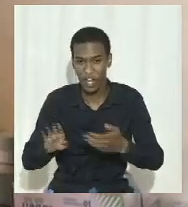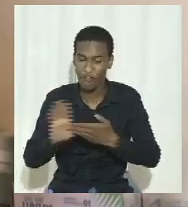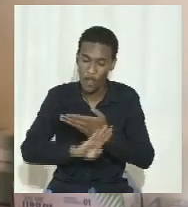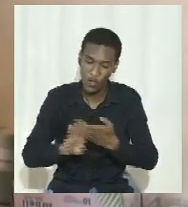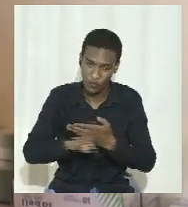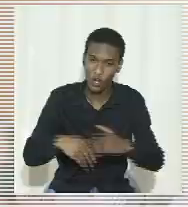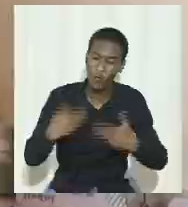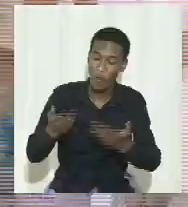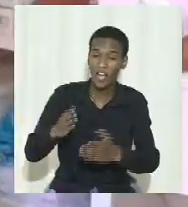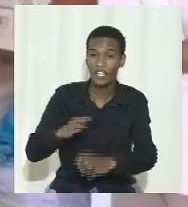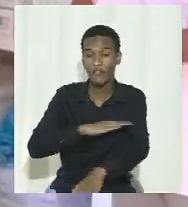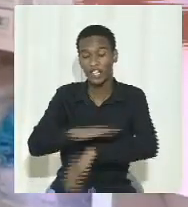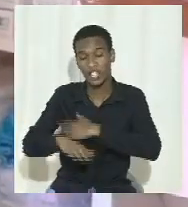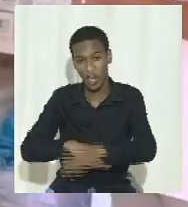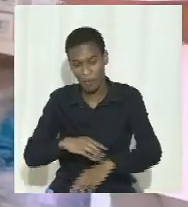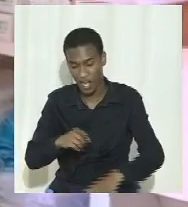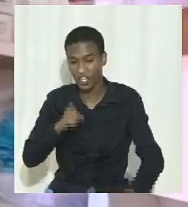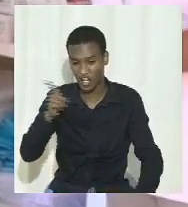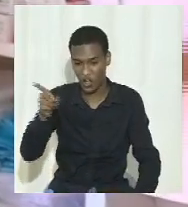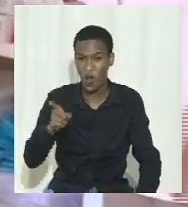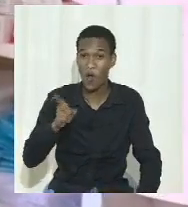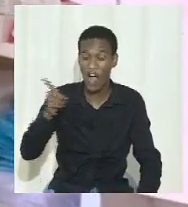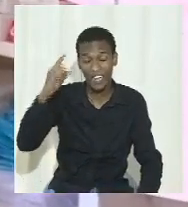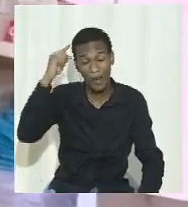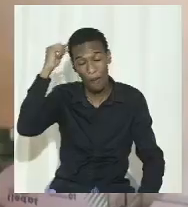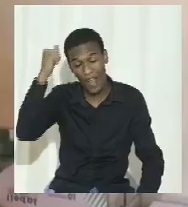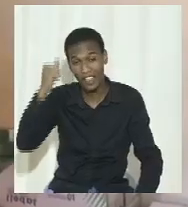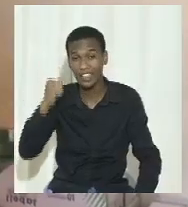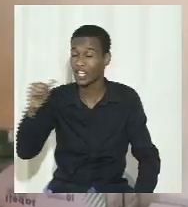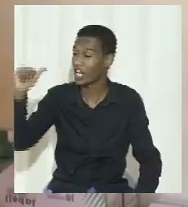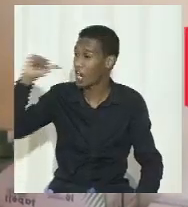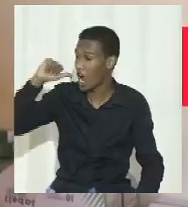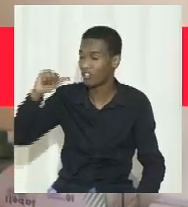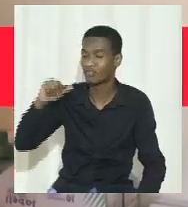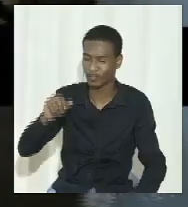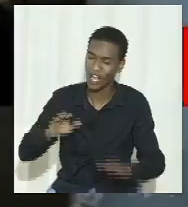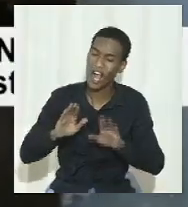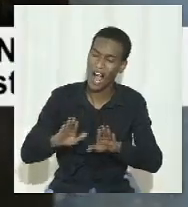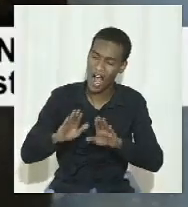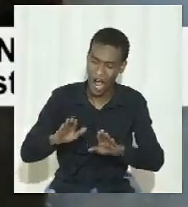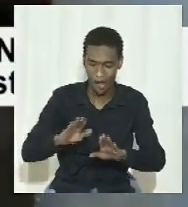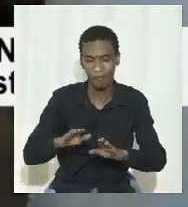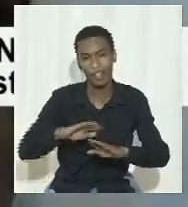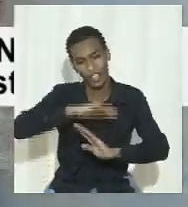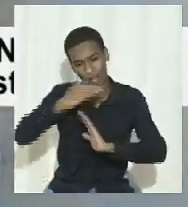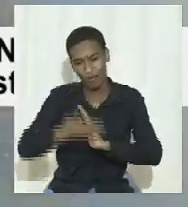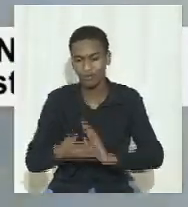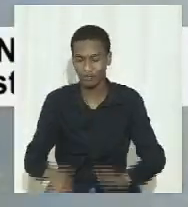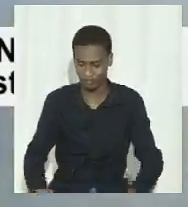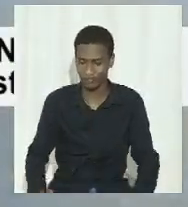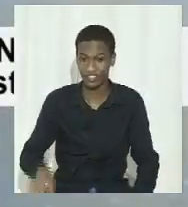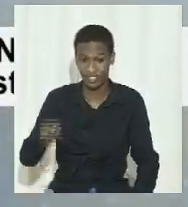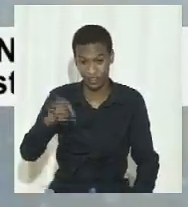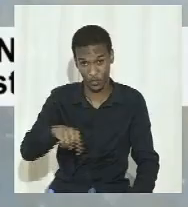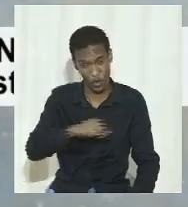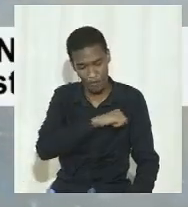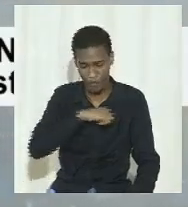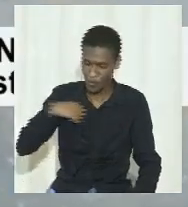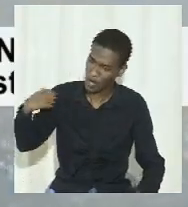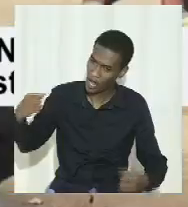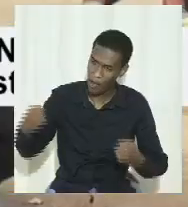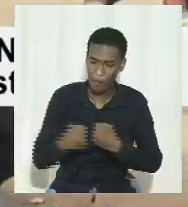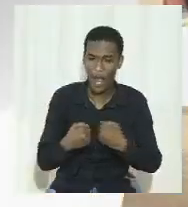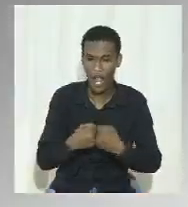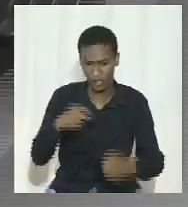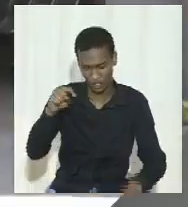hôpitaly Benimaitirano dia ampy tsara daholy ary mbola tsy misy rupture hatreto. Mbola ao anatin'ny ady ombonana isika na dia izany